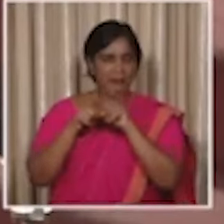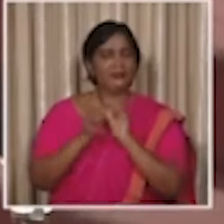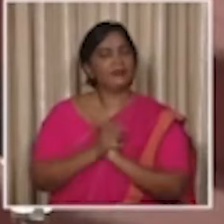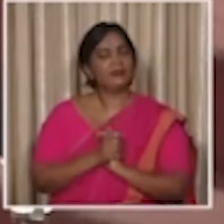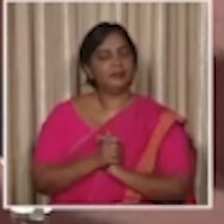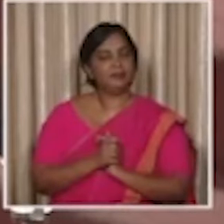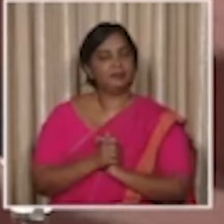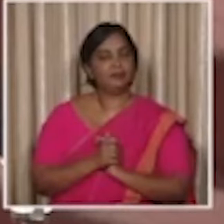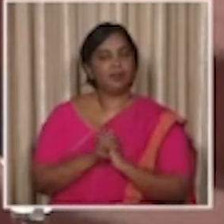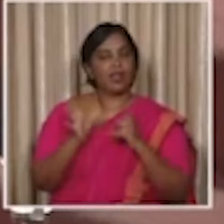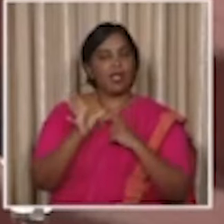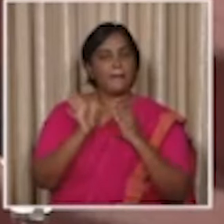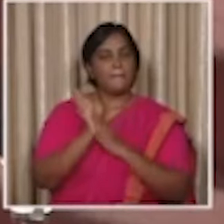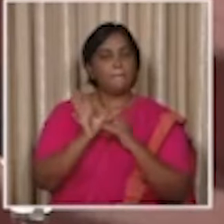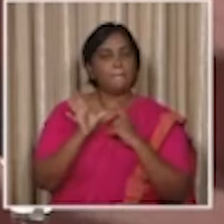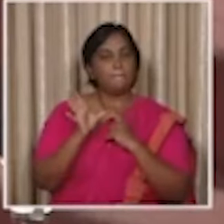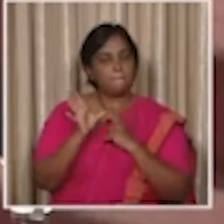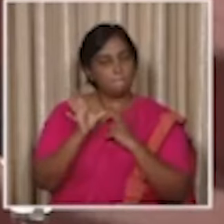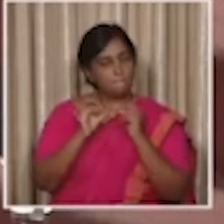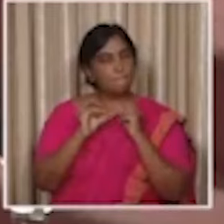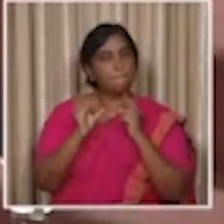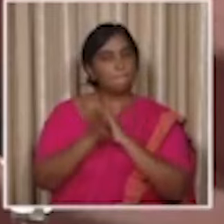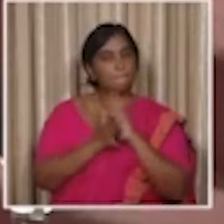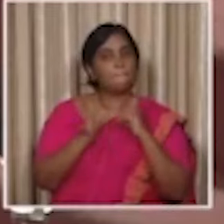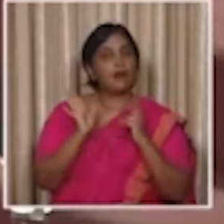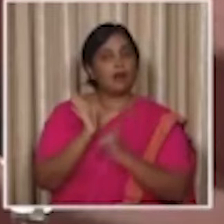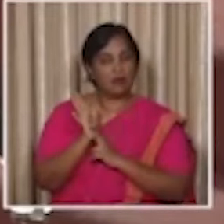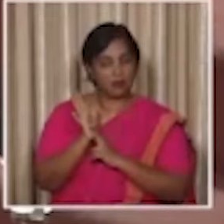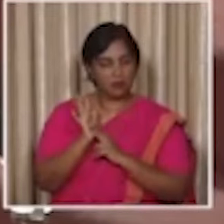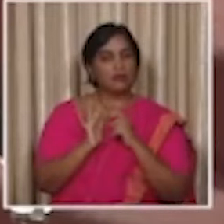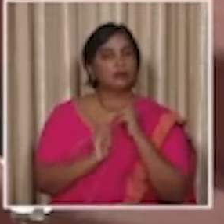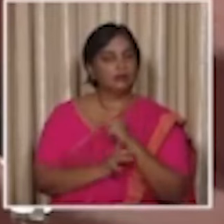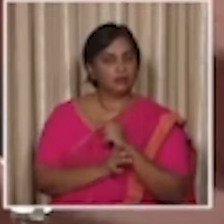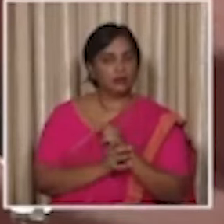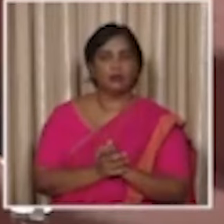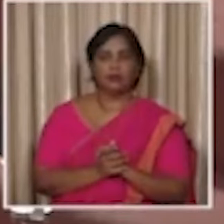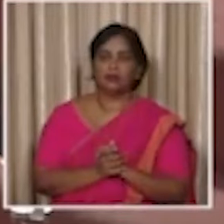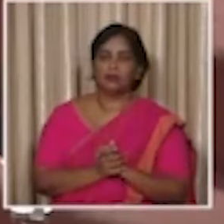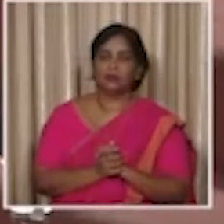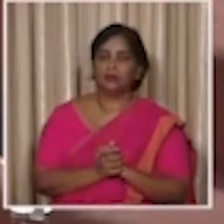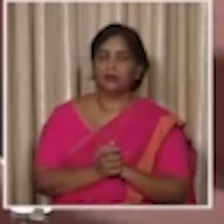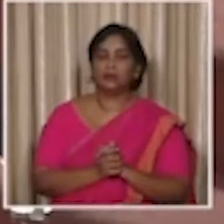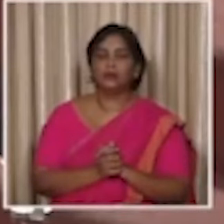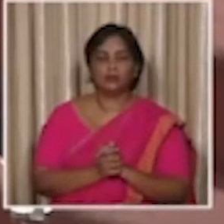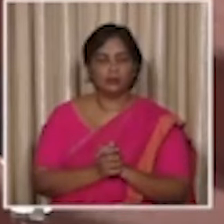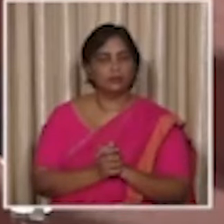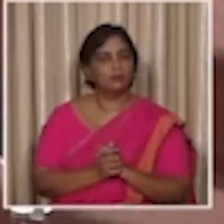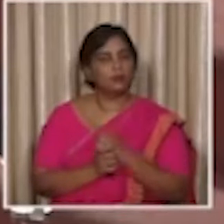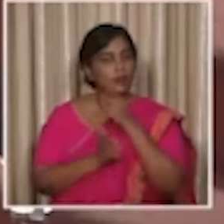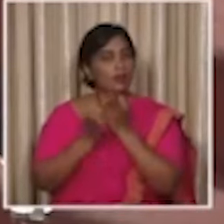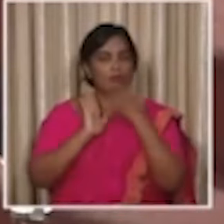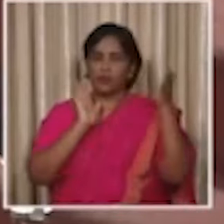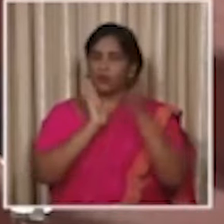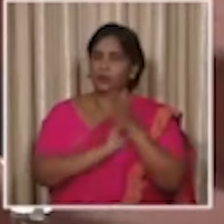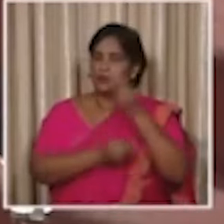මේ අම්බානිට අයිති ආයතනයක් අපේ කිසිම විරුද්ධත්වයක් නැහැ අම්බානි මුල් කරගත්ත සමාගමකට මේක දෙන එකට ඉන්දියාවත් එක්ක